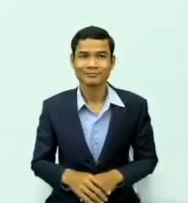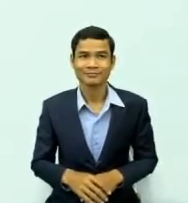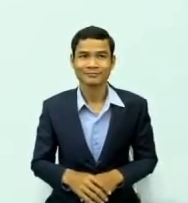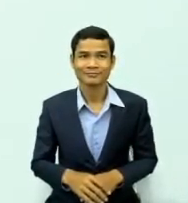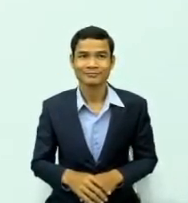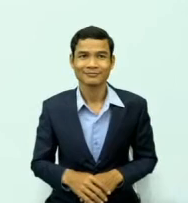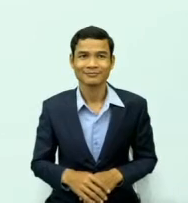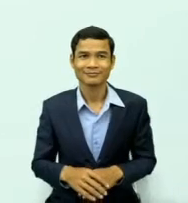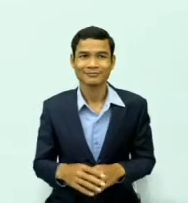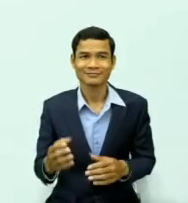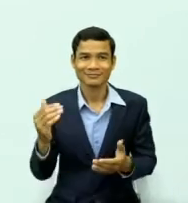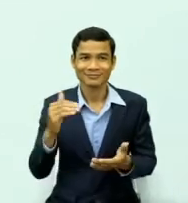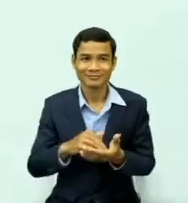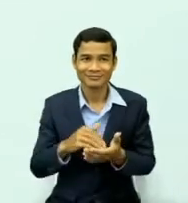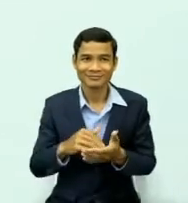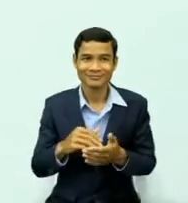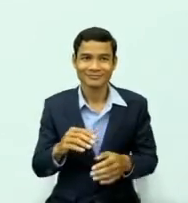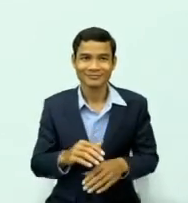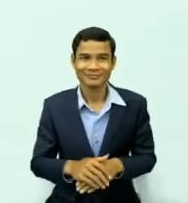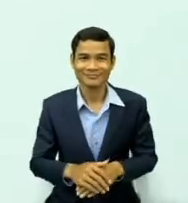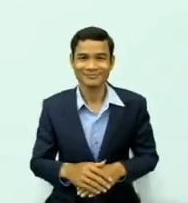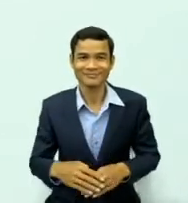chà xong một đòn tiết